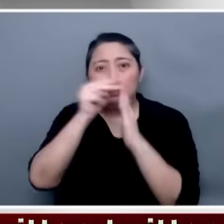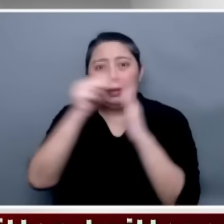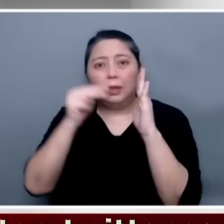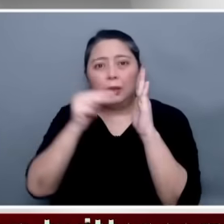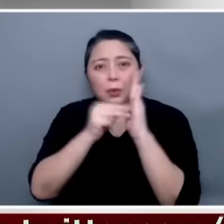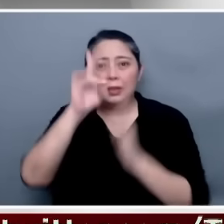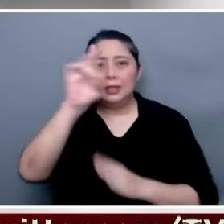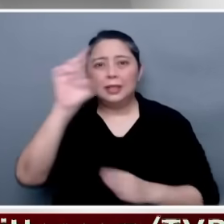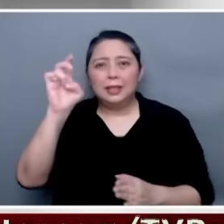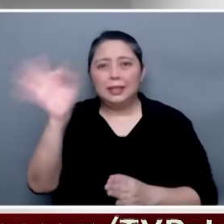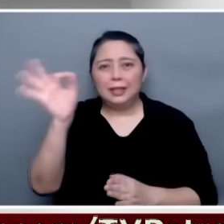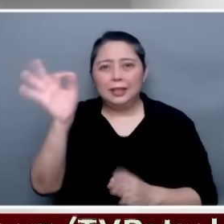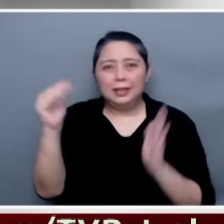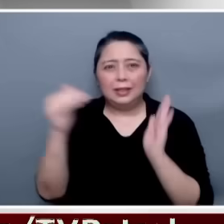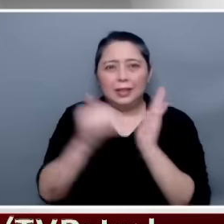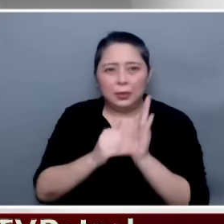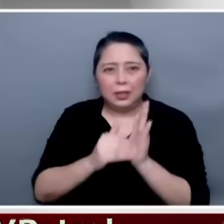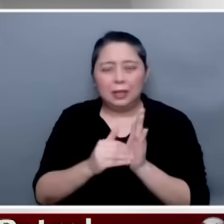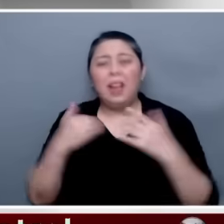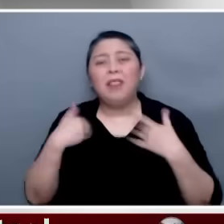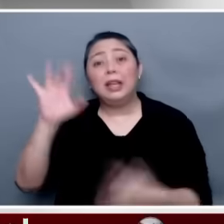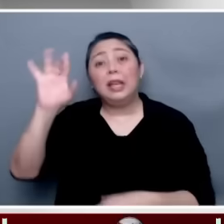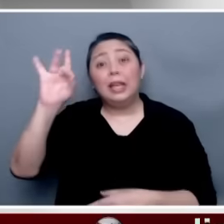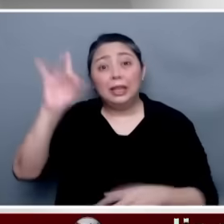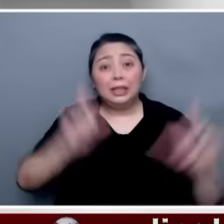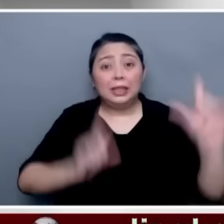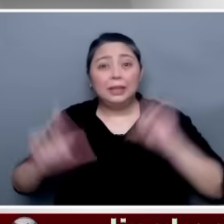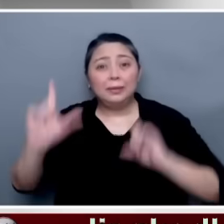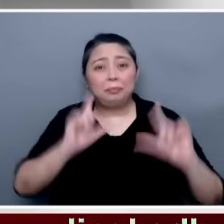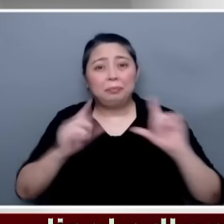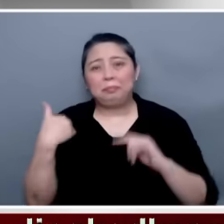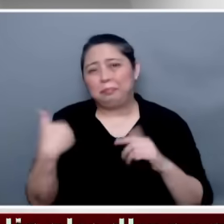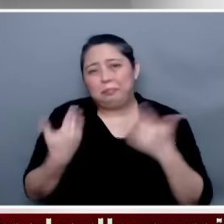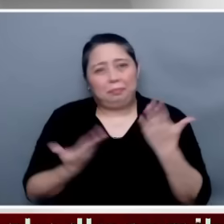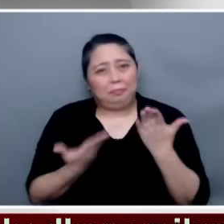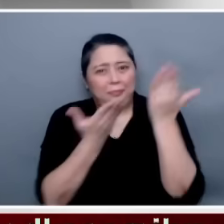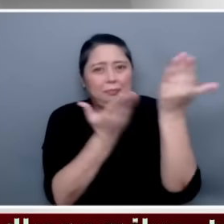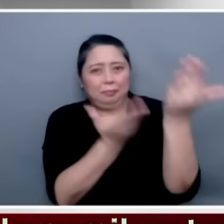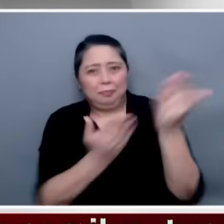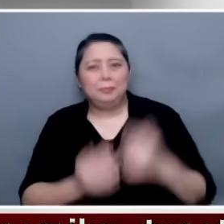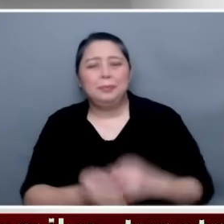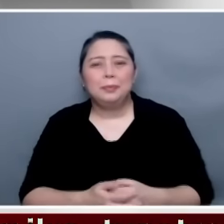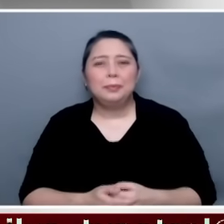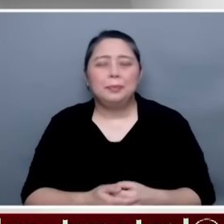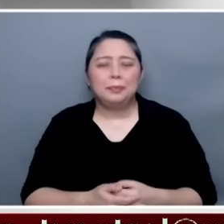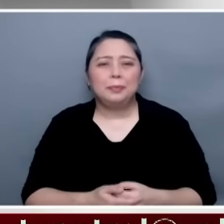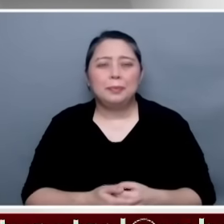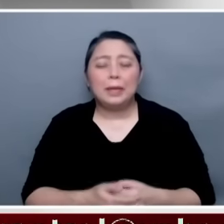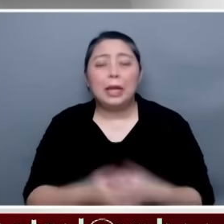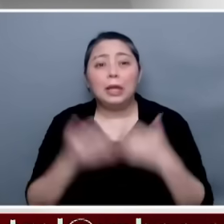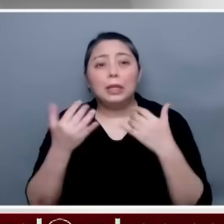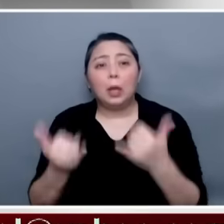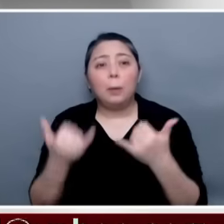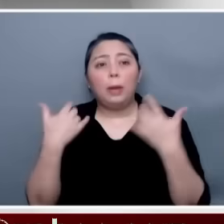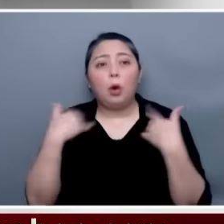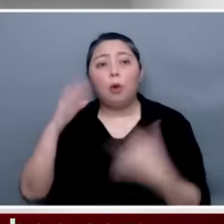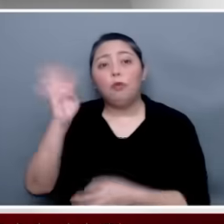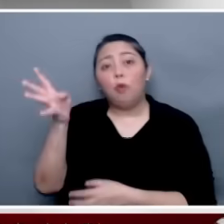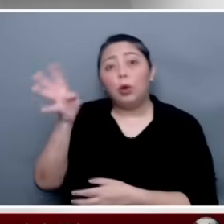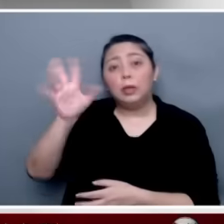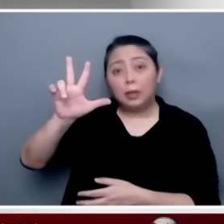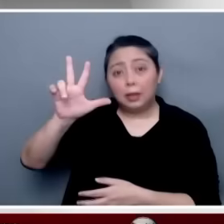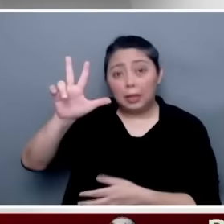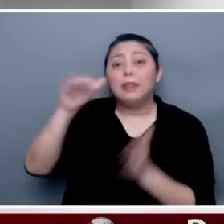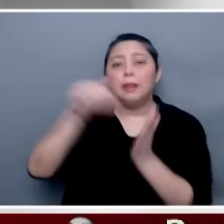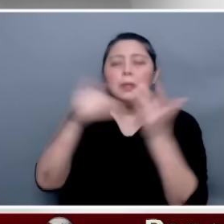2,790,000 at 8 laboratorio po ang hindi naman nakapagsumite ng datos. Sa bilang na ito, higit 43,000 ang active